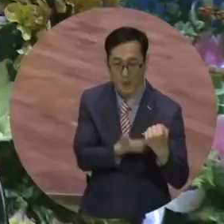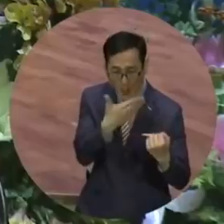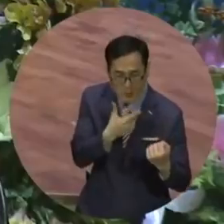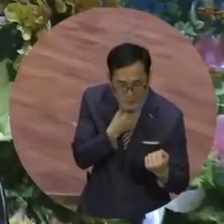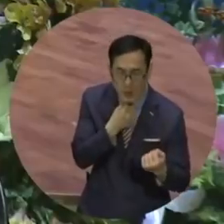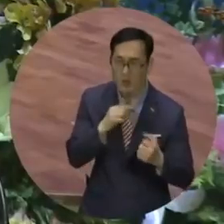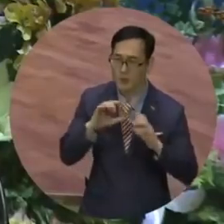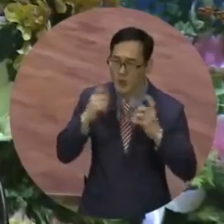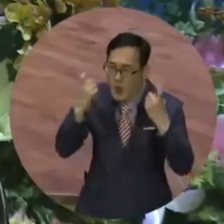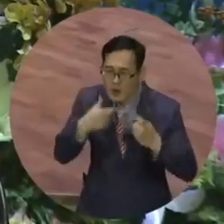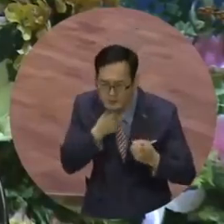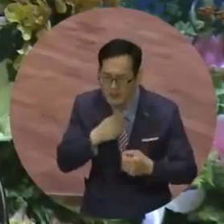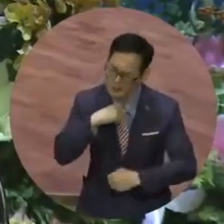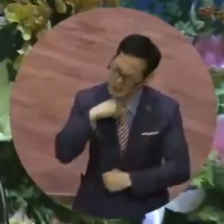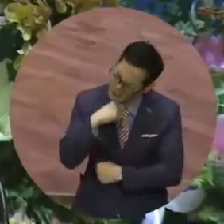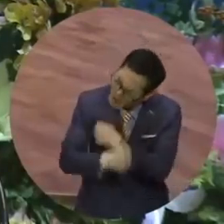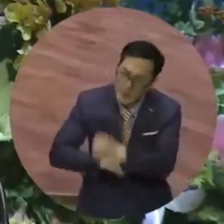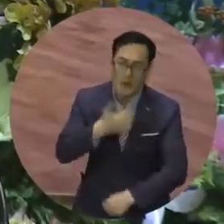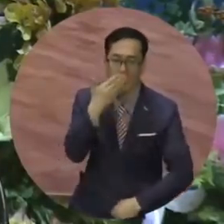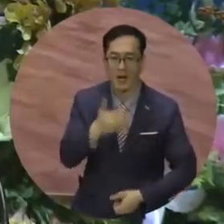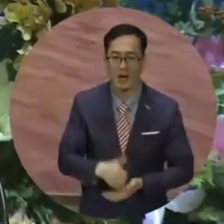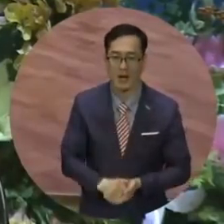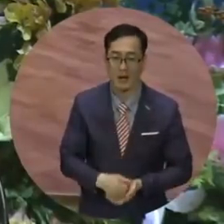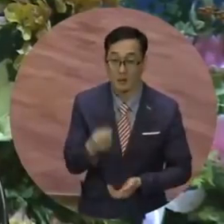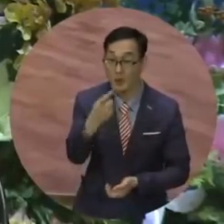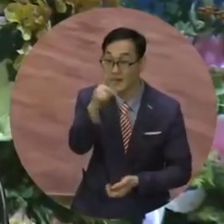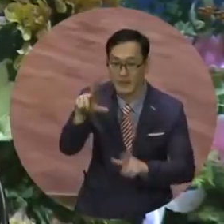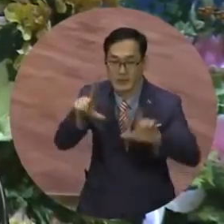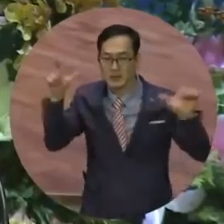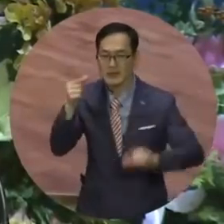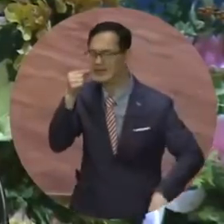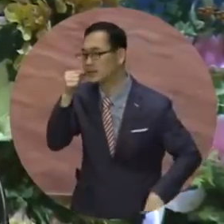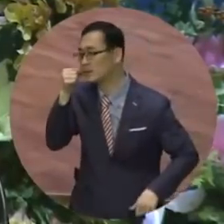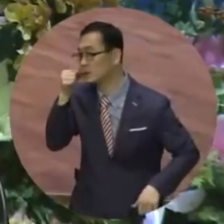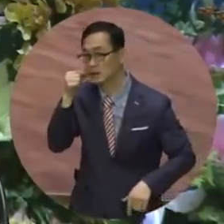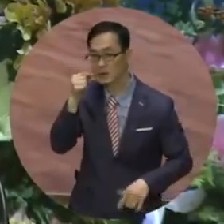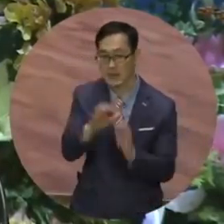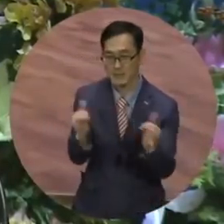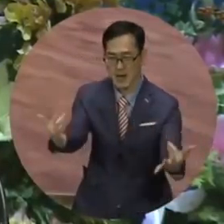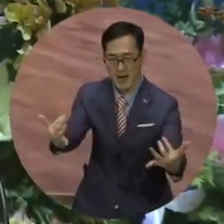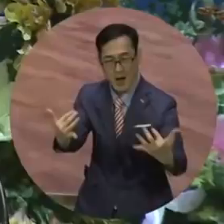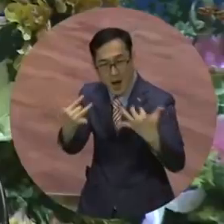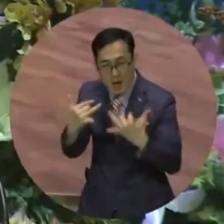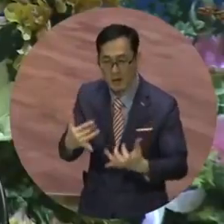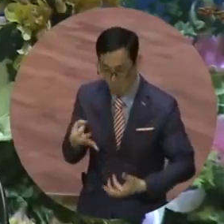좋잖아요. 아 인기 있으면 인기 있는 배우들이 왜 그럽니까? 인기 이거 돈 있겠다.